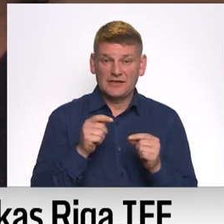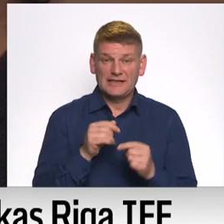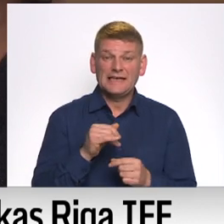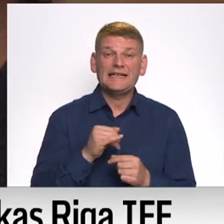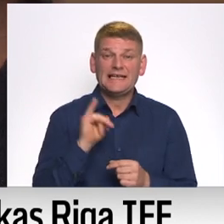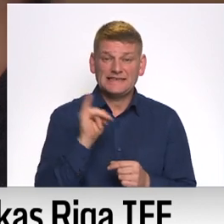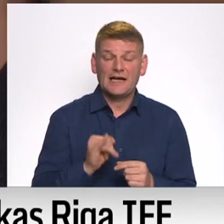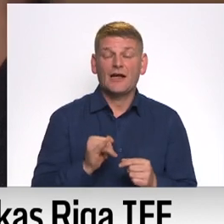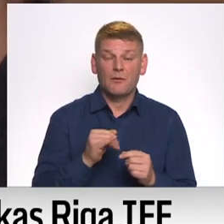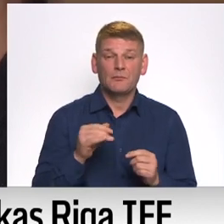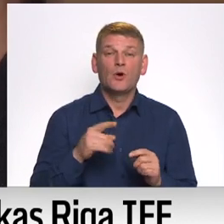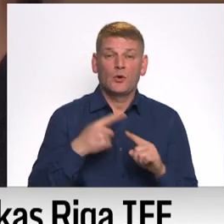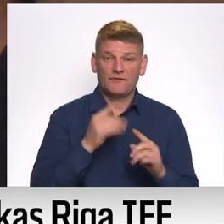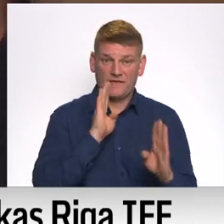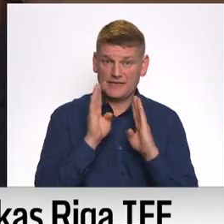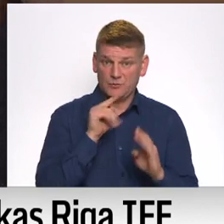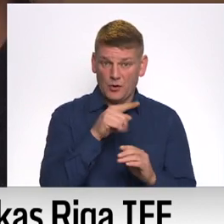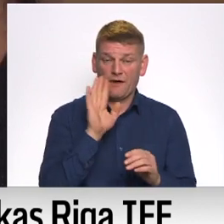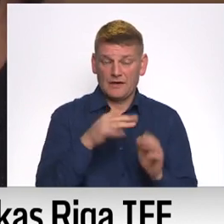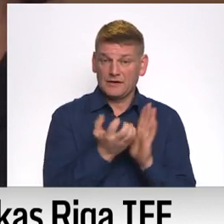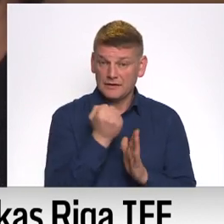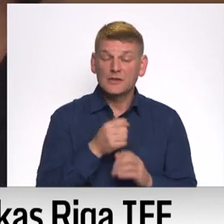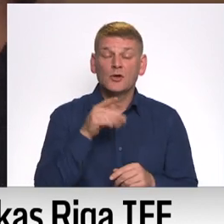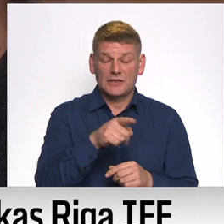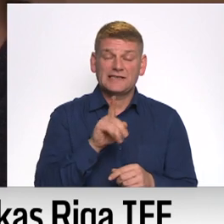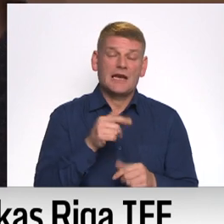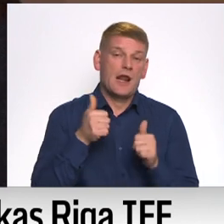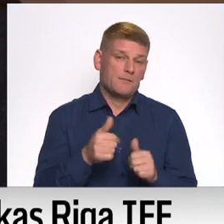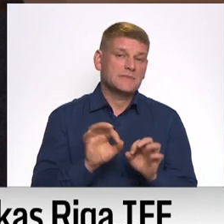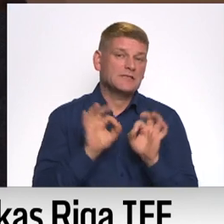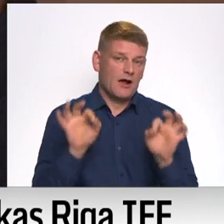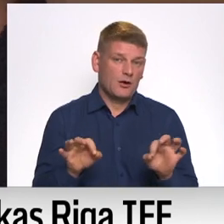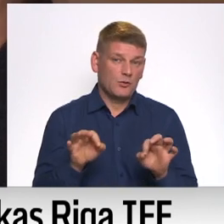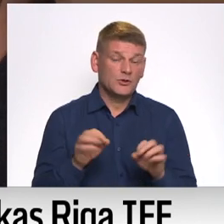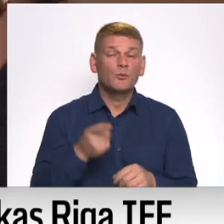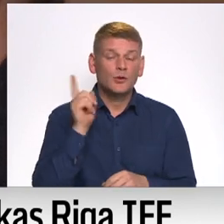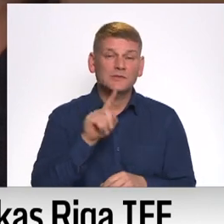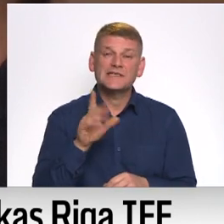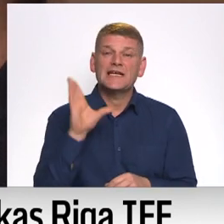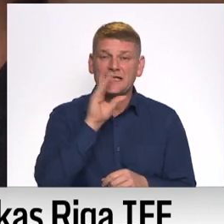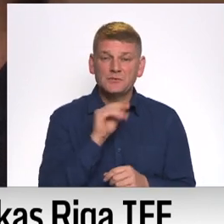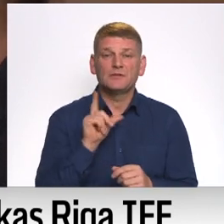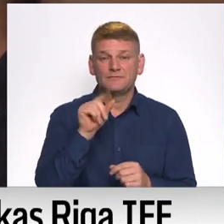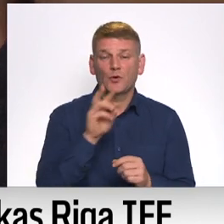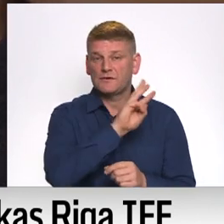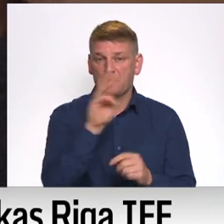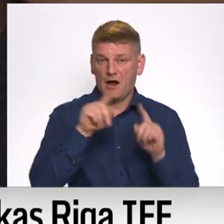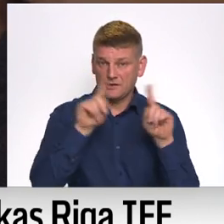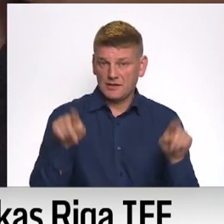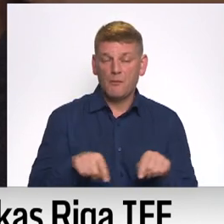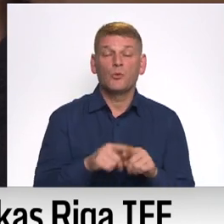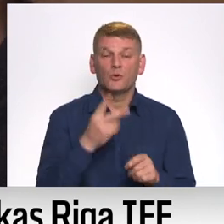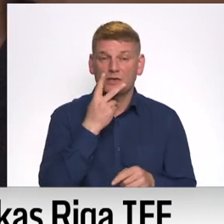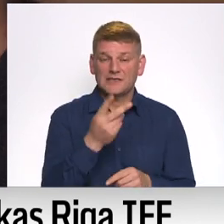Instagram kontā un Facebook kontā, un mūsuprāt, tas tiešām ir tāds labs sākums. Protams, ir iespēja doties uz mājaslapu un